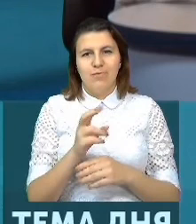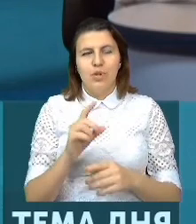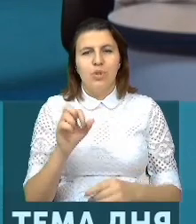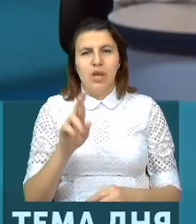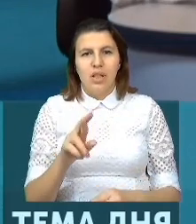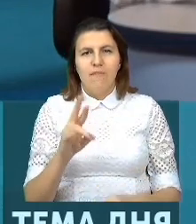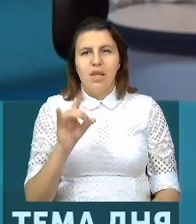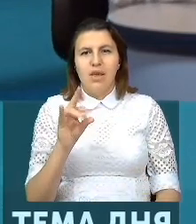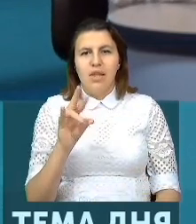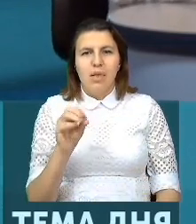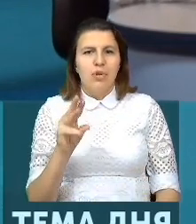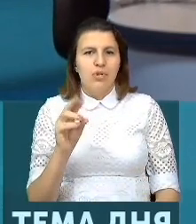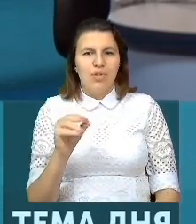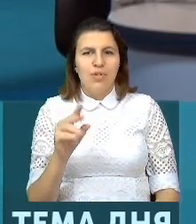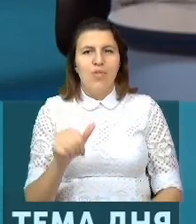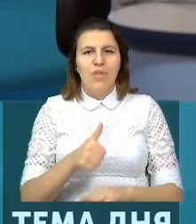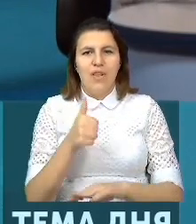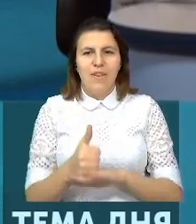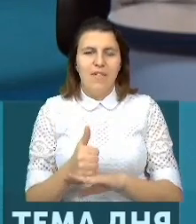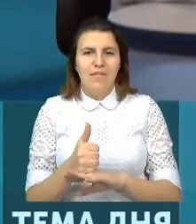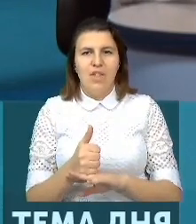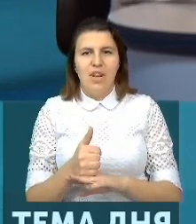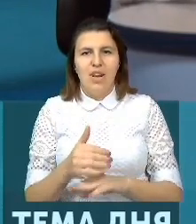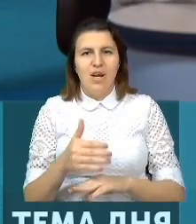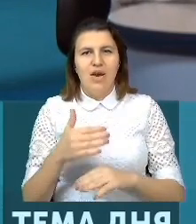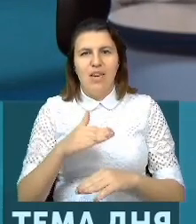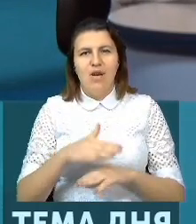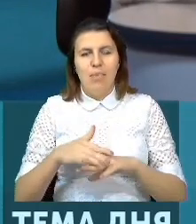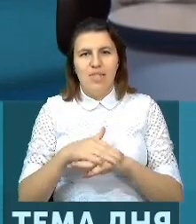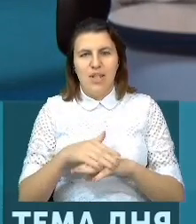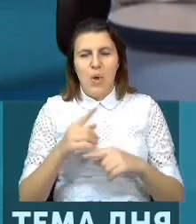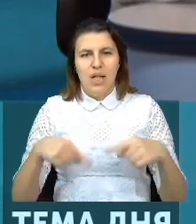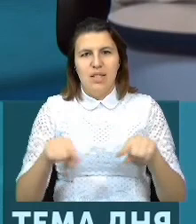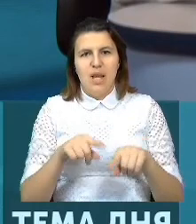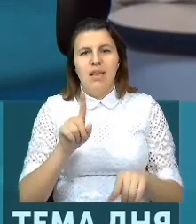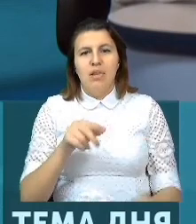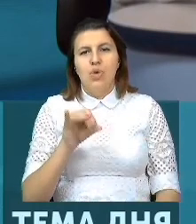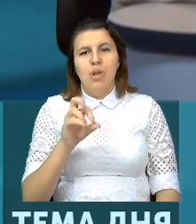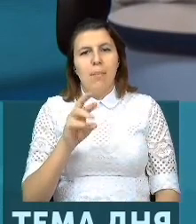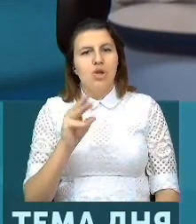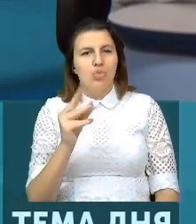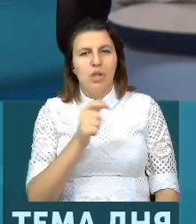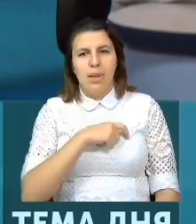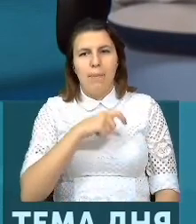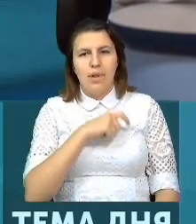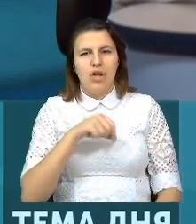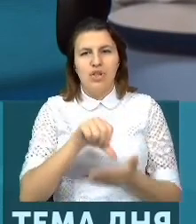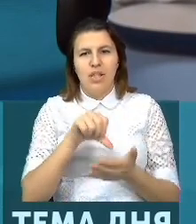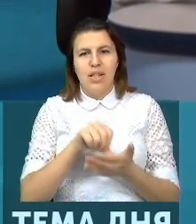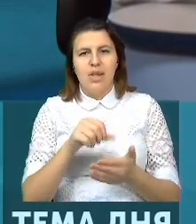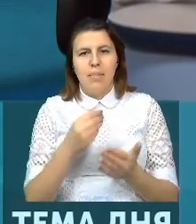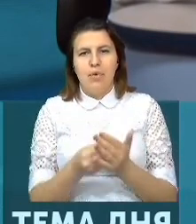громадської організації «Молодіжна спільнота Лисичанська», та Юлія Машута, депутатка Лисичанської міської ради, членкиня бюджетної комісії